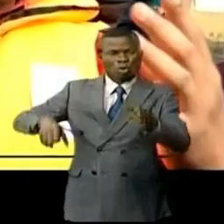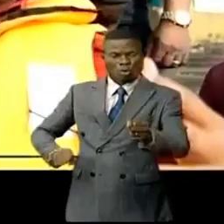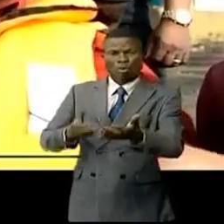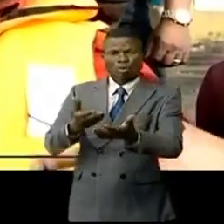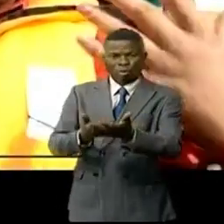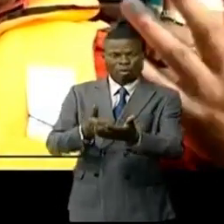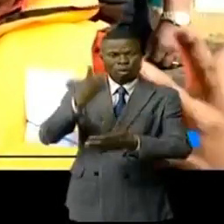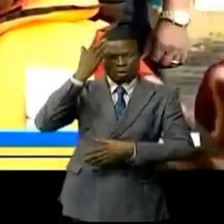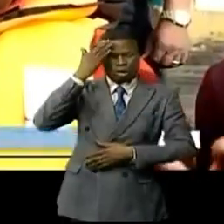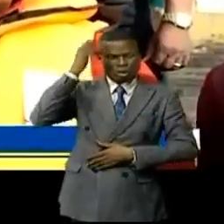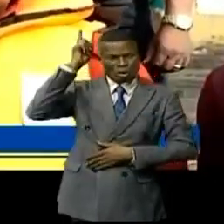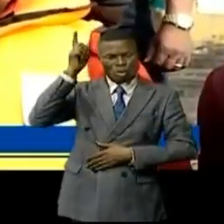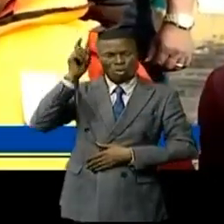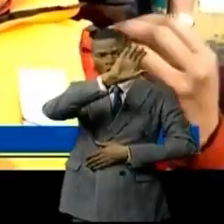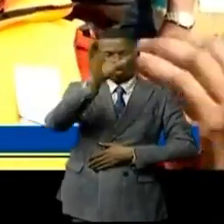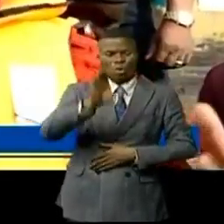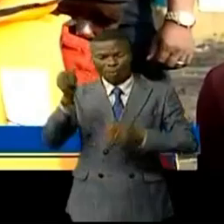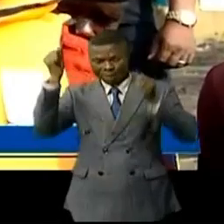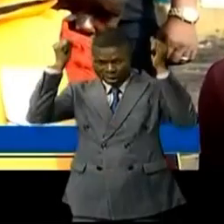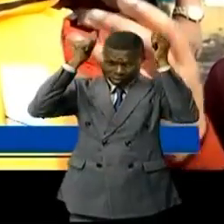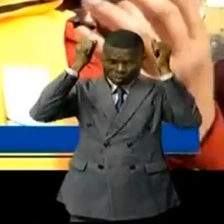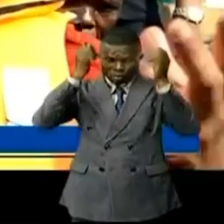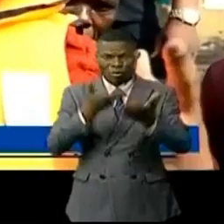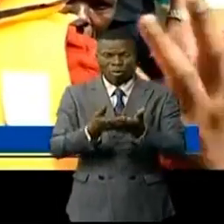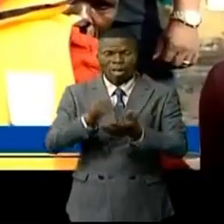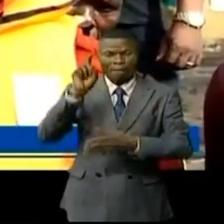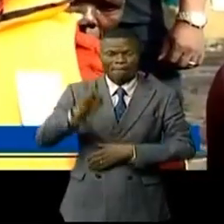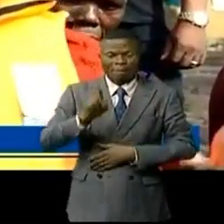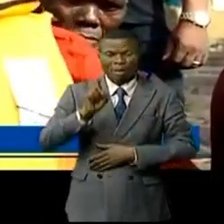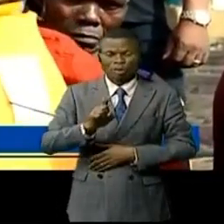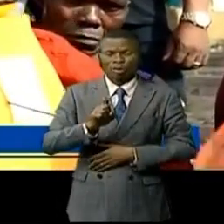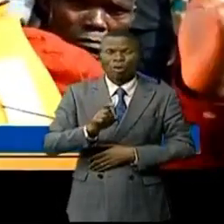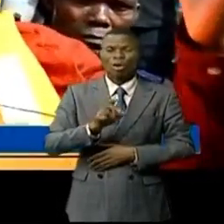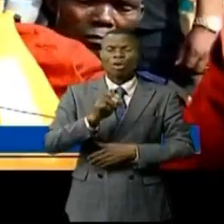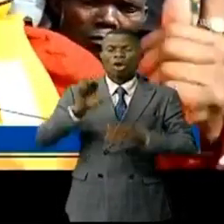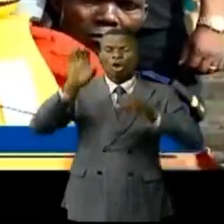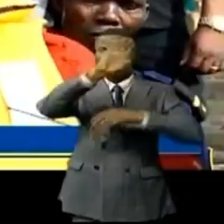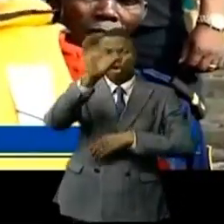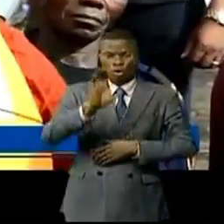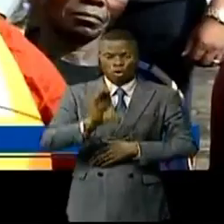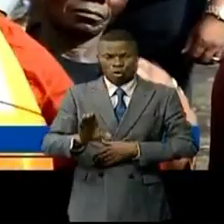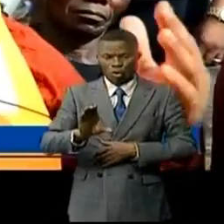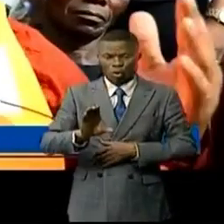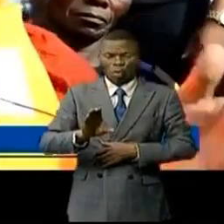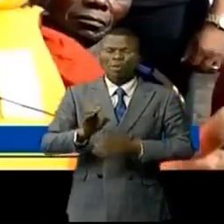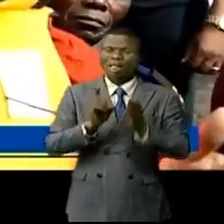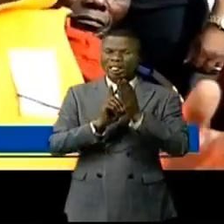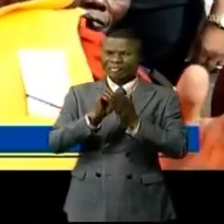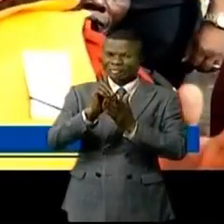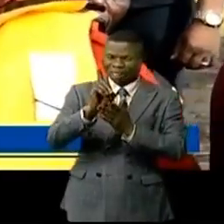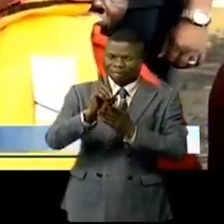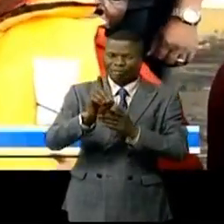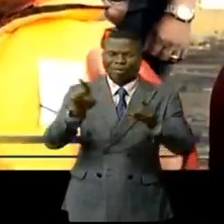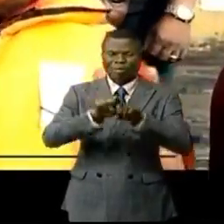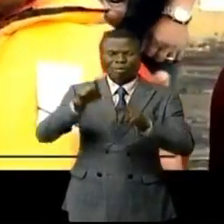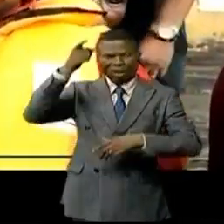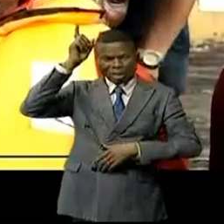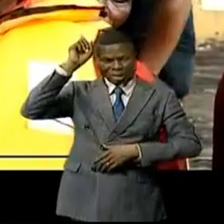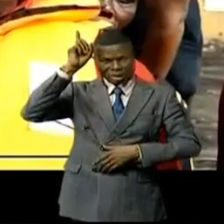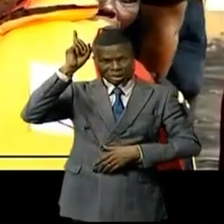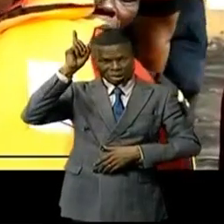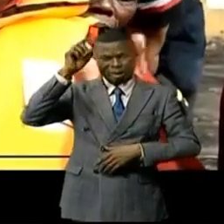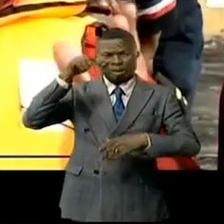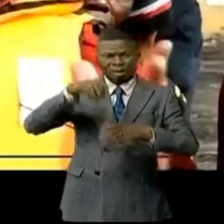Nous connaissons très bien Maloku et nous voulons à ce que cette commune reprenne ses lettres de noblesse à travers